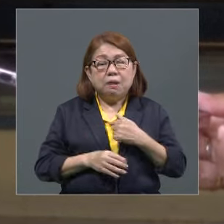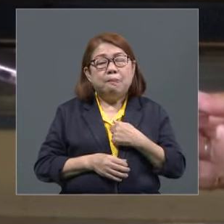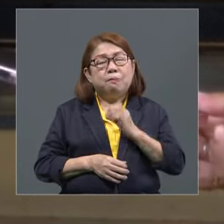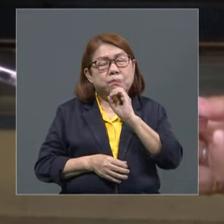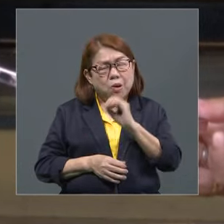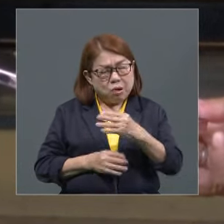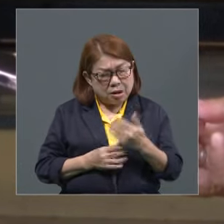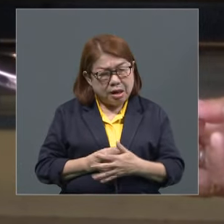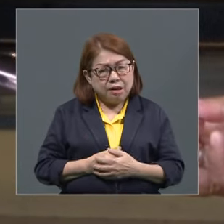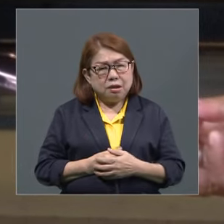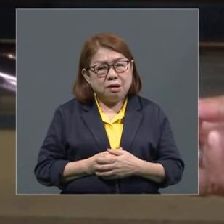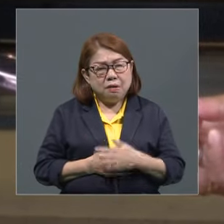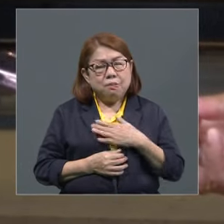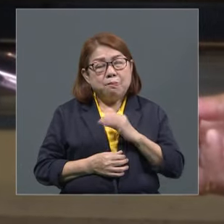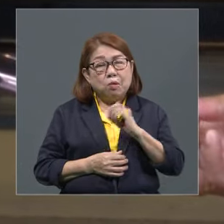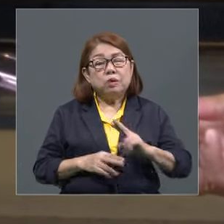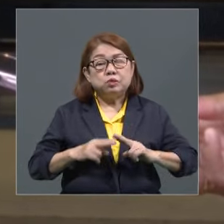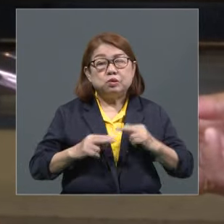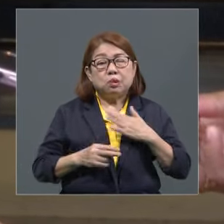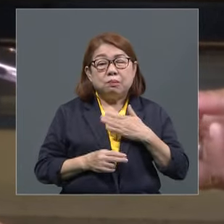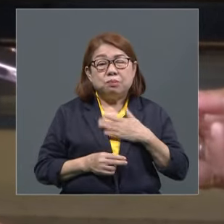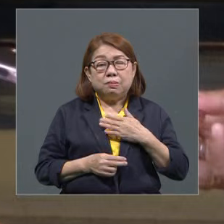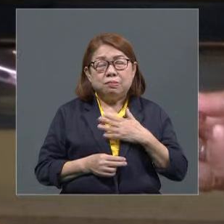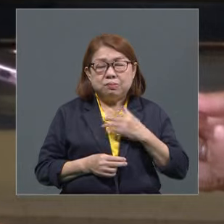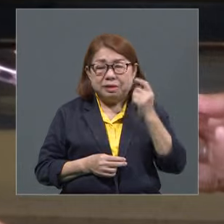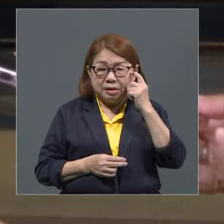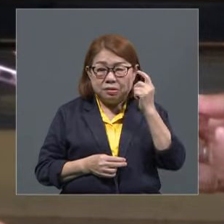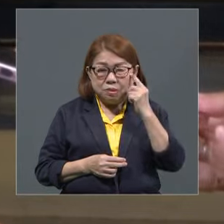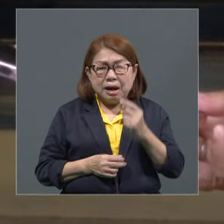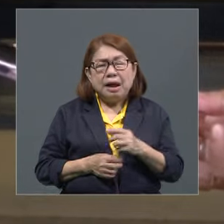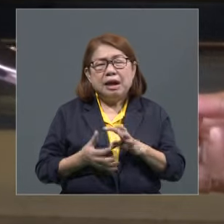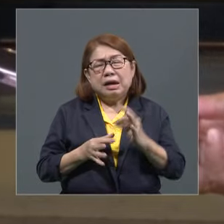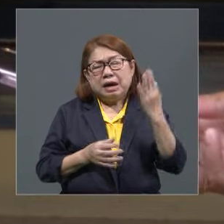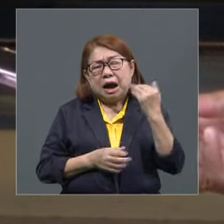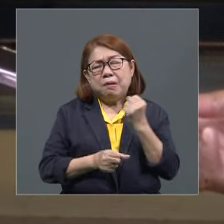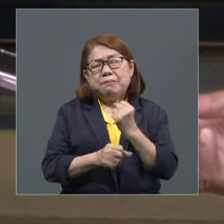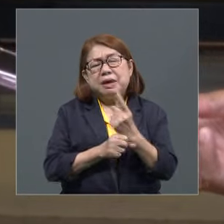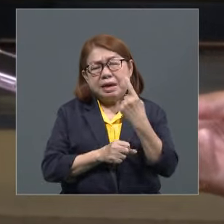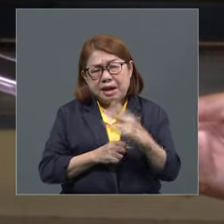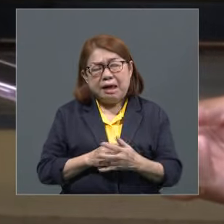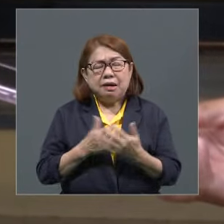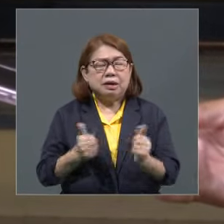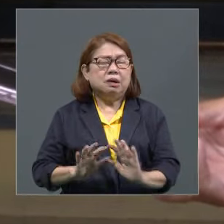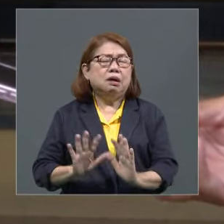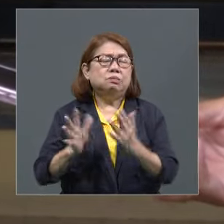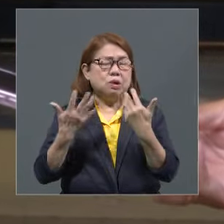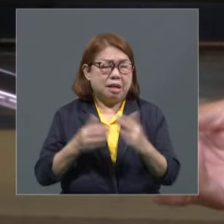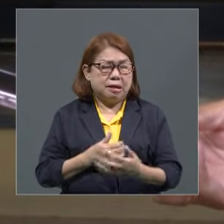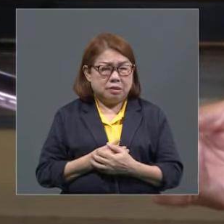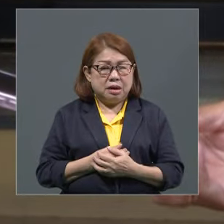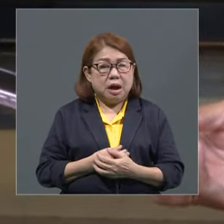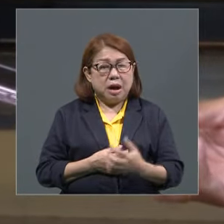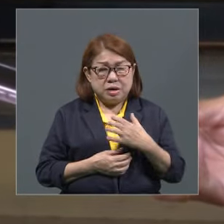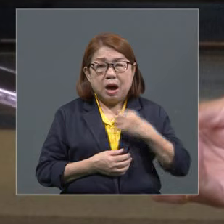อกแล้วทางในส่วนตัวผมนะผมว่ามันเป็นเรื่องที่1ปีแล้วตอนเราก้าวข้ามไปแล้วนะครับส่วนรายละเอียดถ้าอยาก